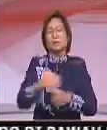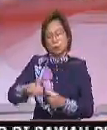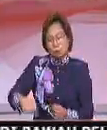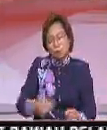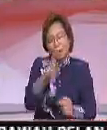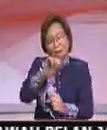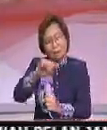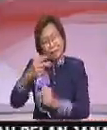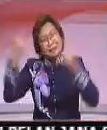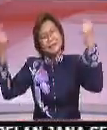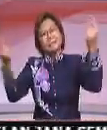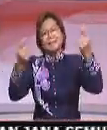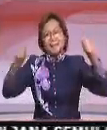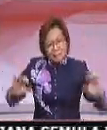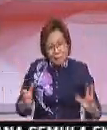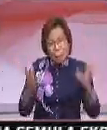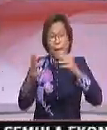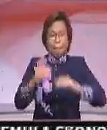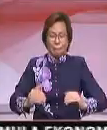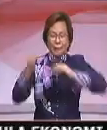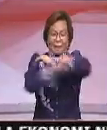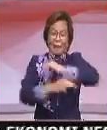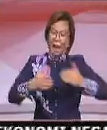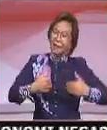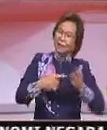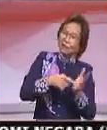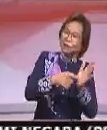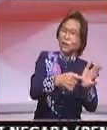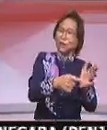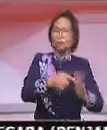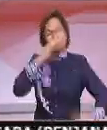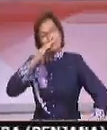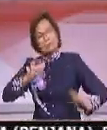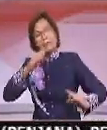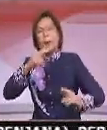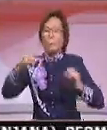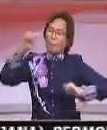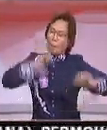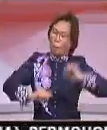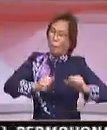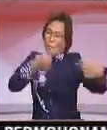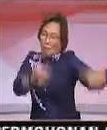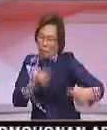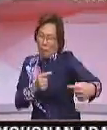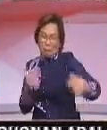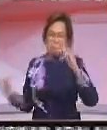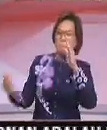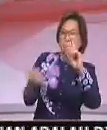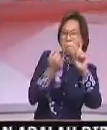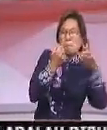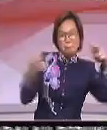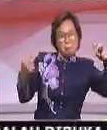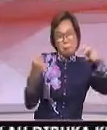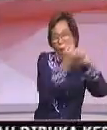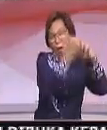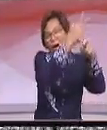Miang. Sambutan peringkat negeri juga diserikan dengan persembahan pentomin bertemakan perjuangan menentang wabak COVID-19